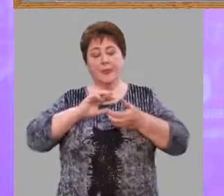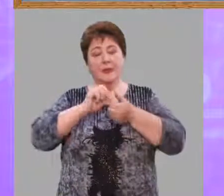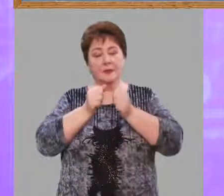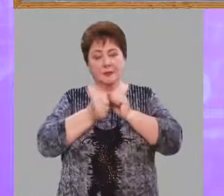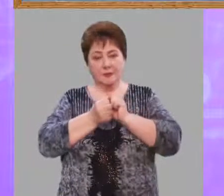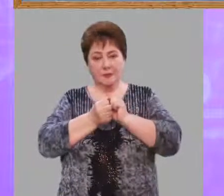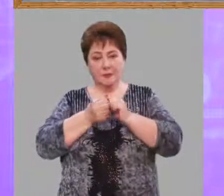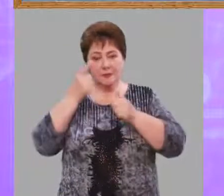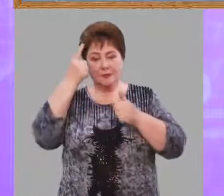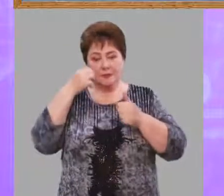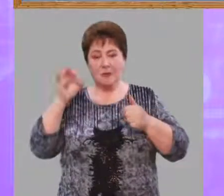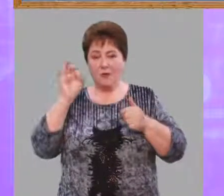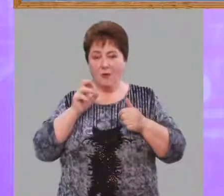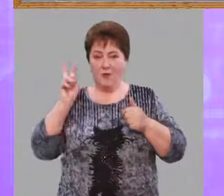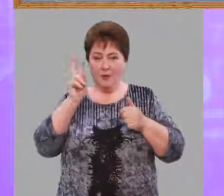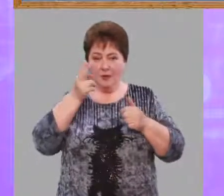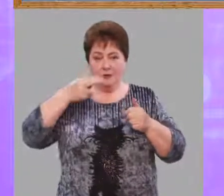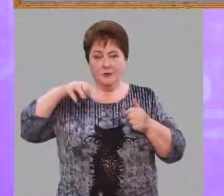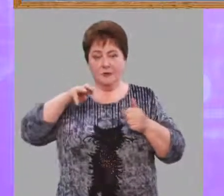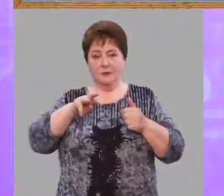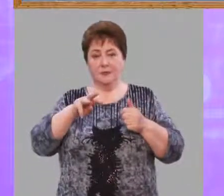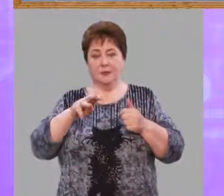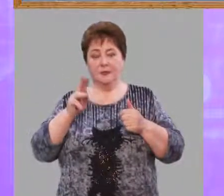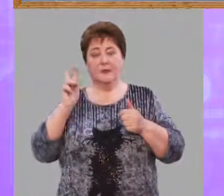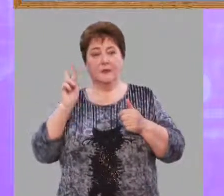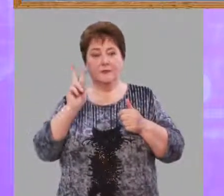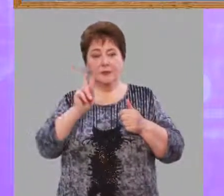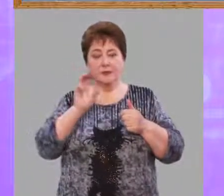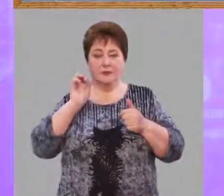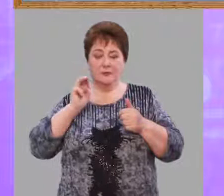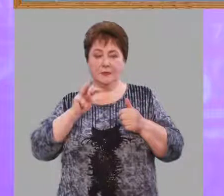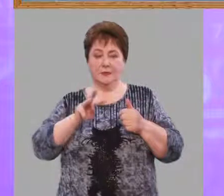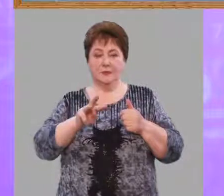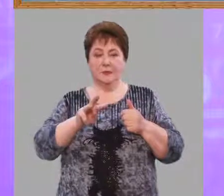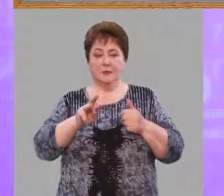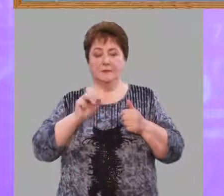Закрепим знания о квадратном дециметре и квадратном сантиметре.